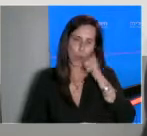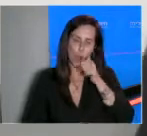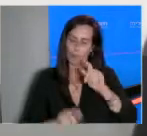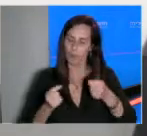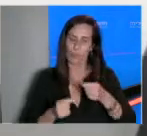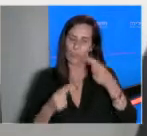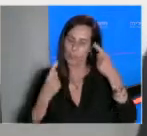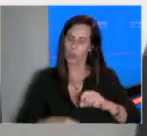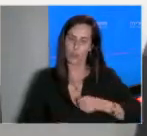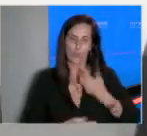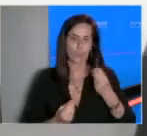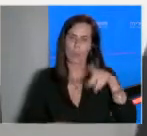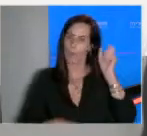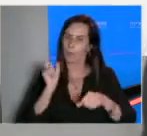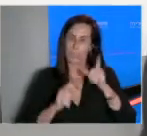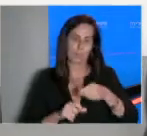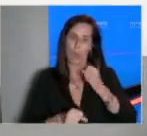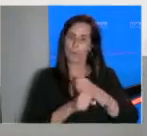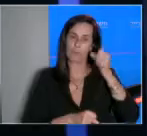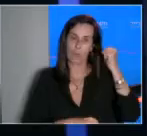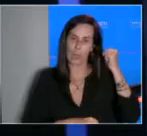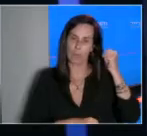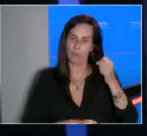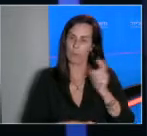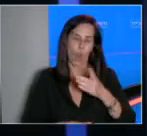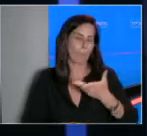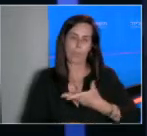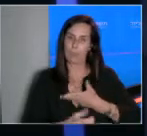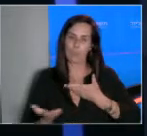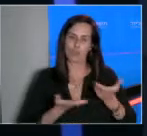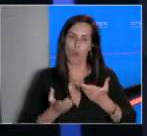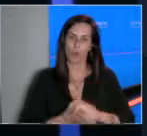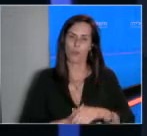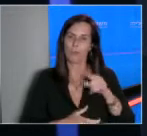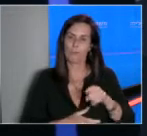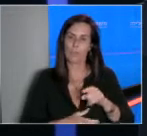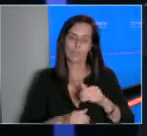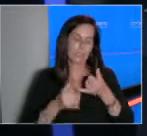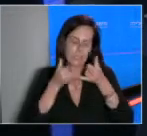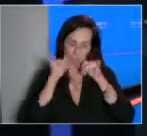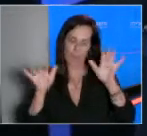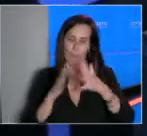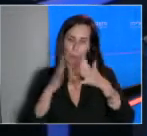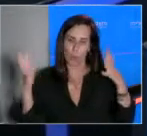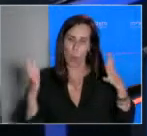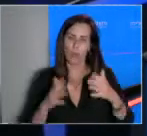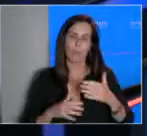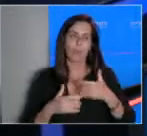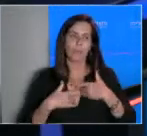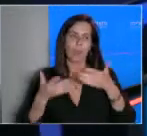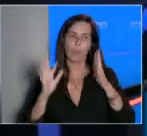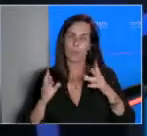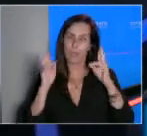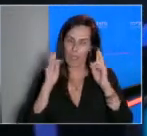שביתה הוא יום של כאב, כי יש המון אנשים שצריכים אותנו ולא מקבלים את השירותים. וזה זעקה מאוד גדולה. אני